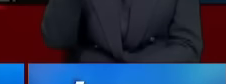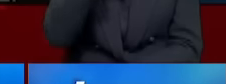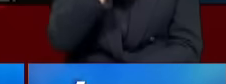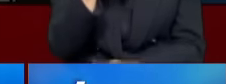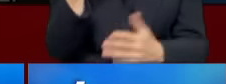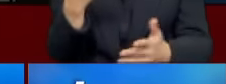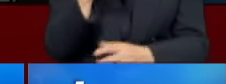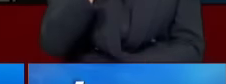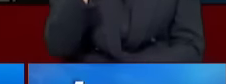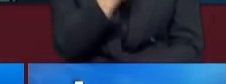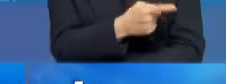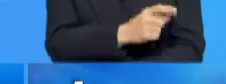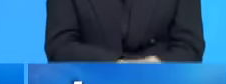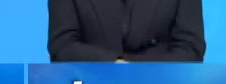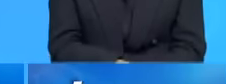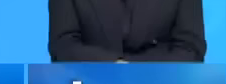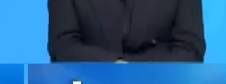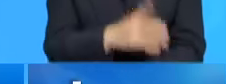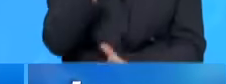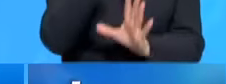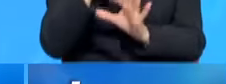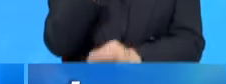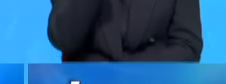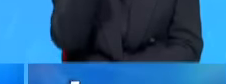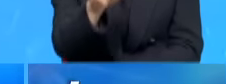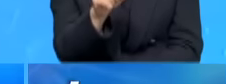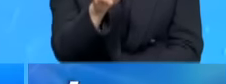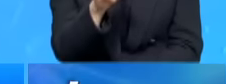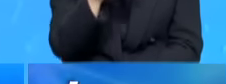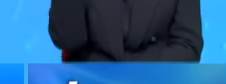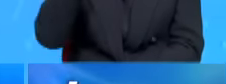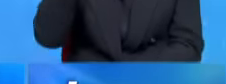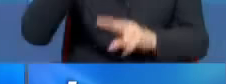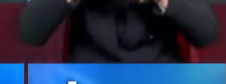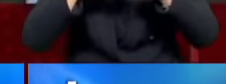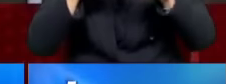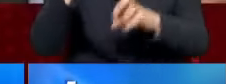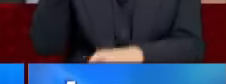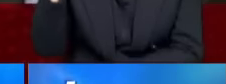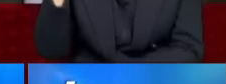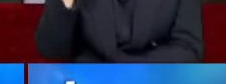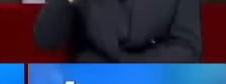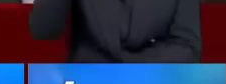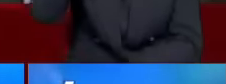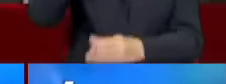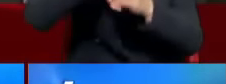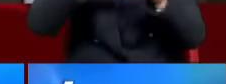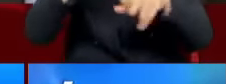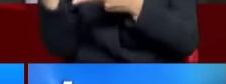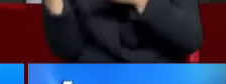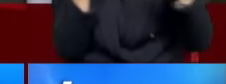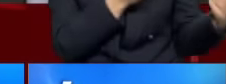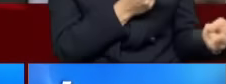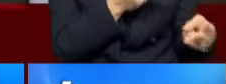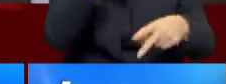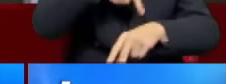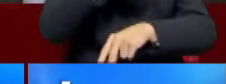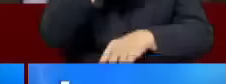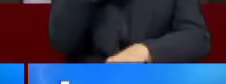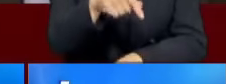zaten talimatı vermişti insana şunu sorarlar kanlı katil Apo'nun bu ülkede parlamentoya davet edildiği bir